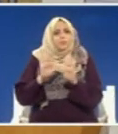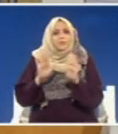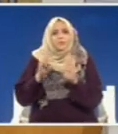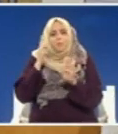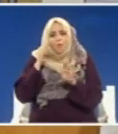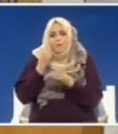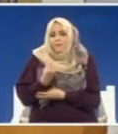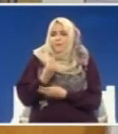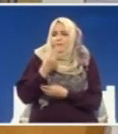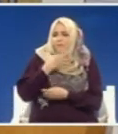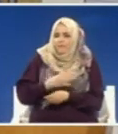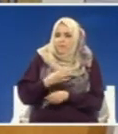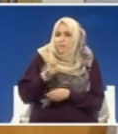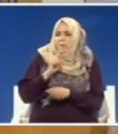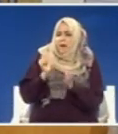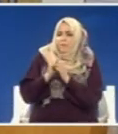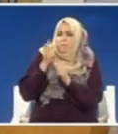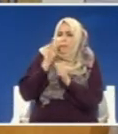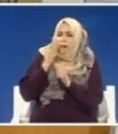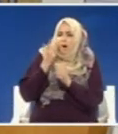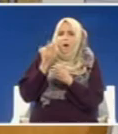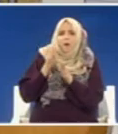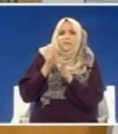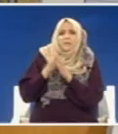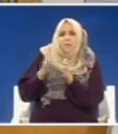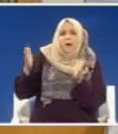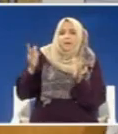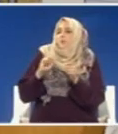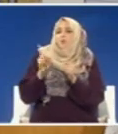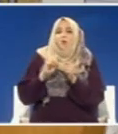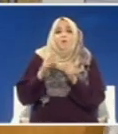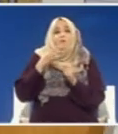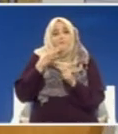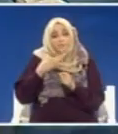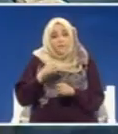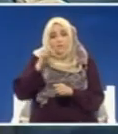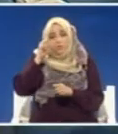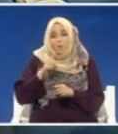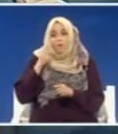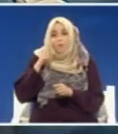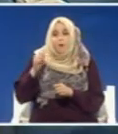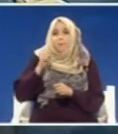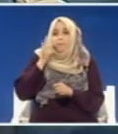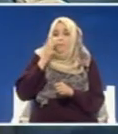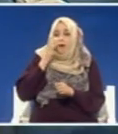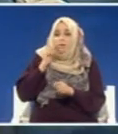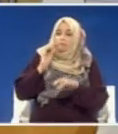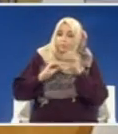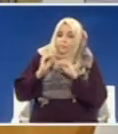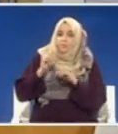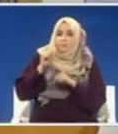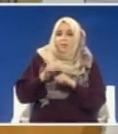التمتع بالاستمتاع برؤية فلذة الكبد وهي تنشأ، ويمكن أيضا من إعطاء